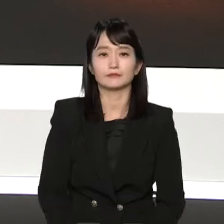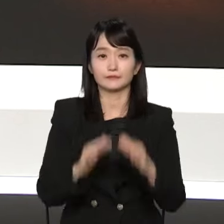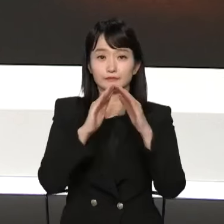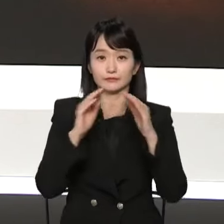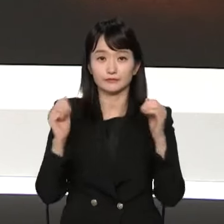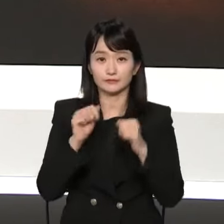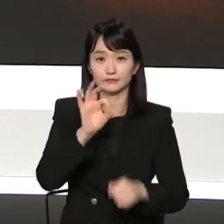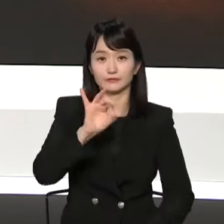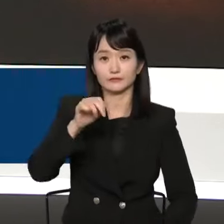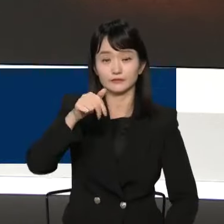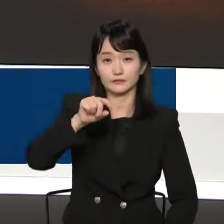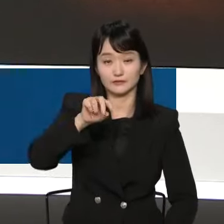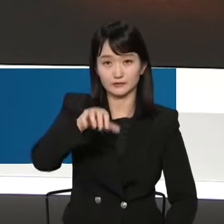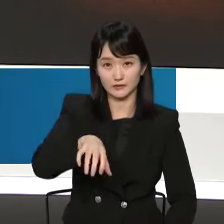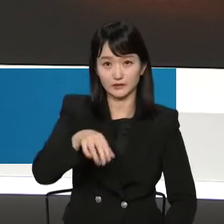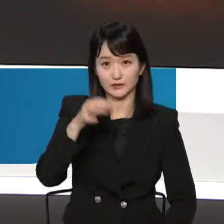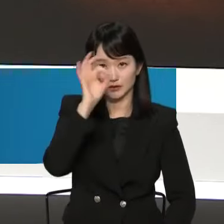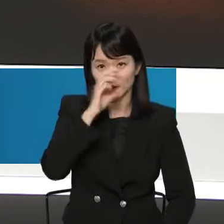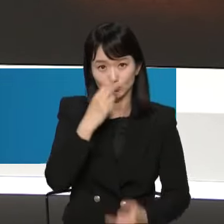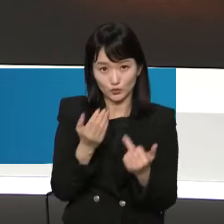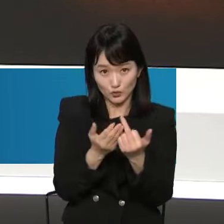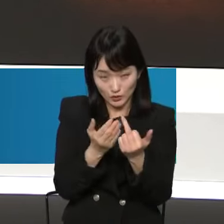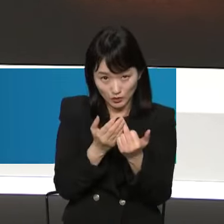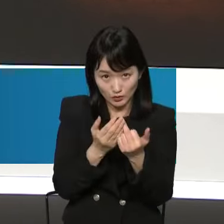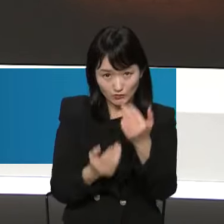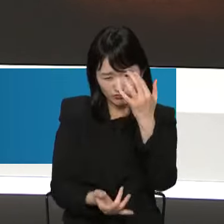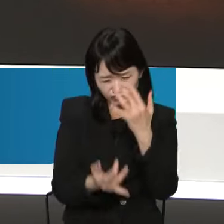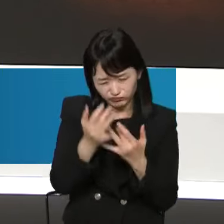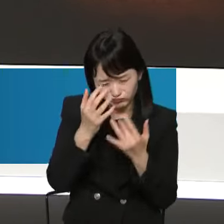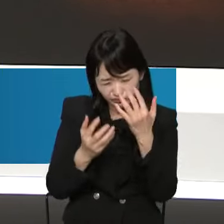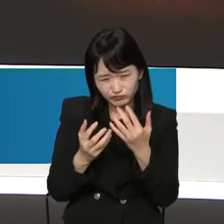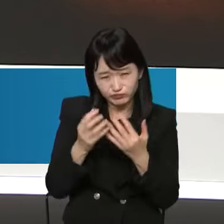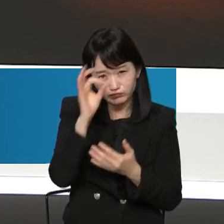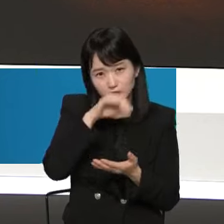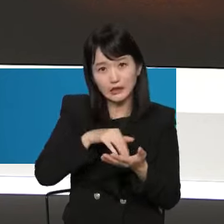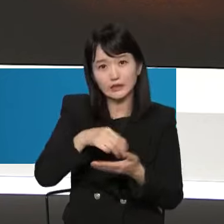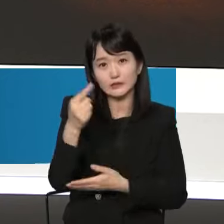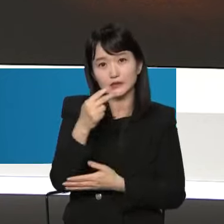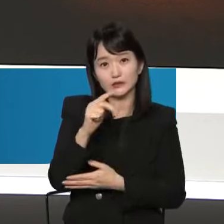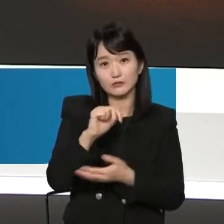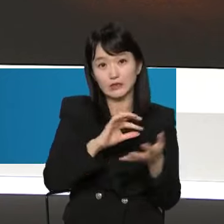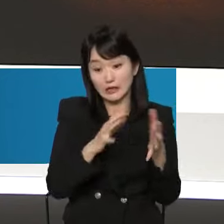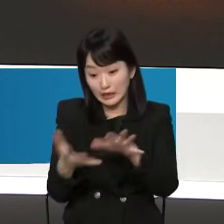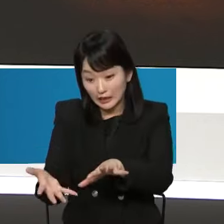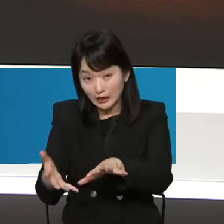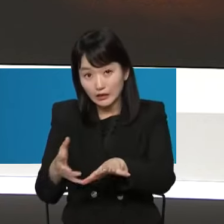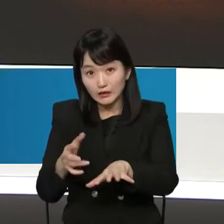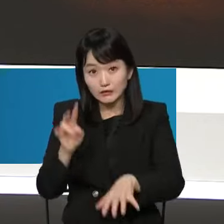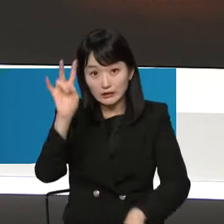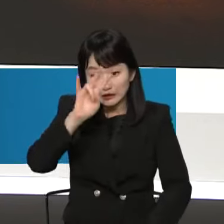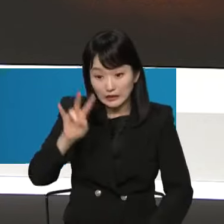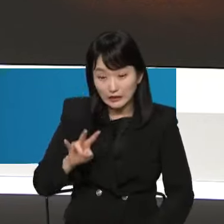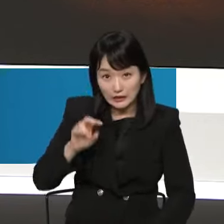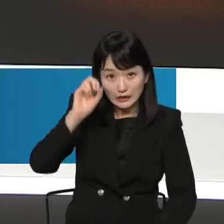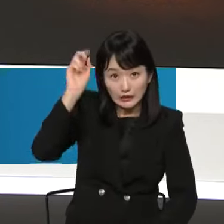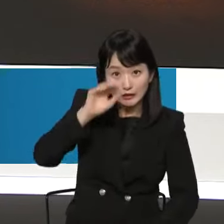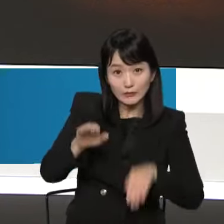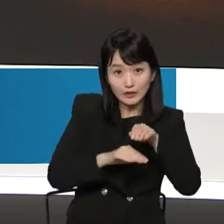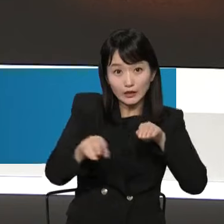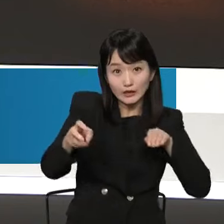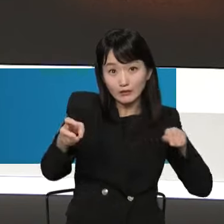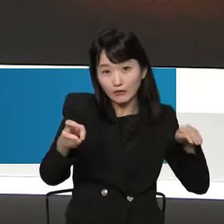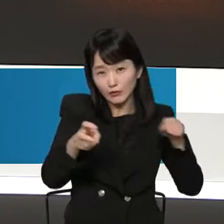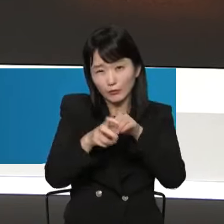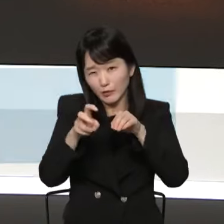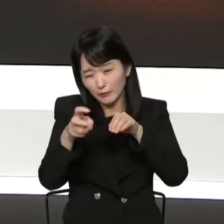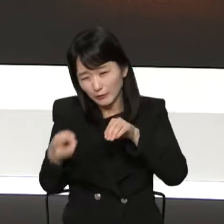전북 익산에 한 돈사의 불이나 돼지 1200여 마리가 폐사했습니다 경기 시에서는 갑자기 끼어든 승용차에 부딪친 11톤